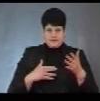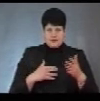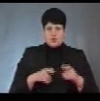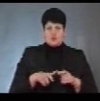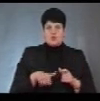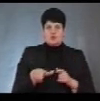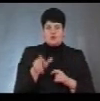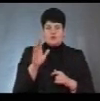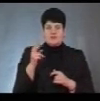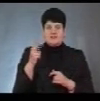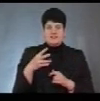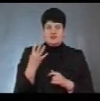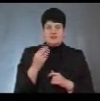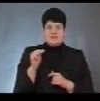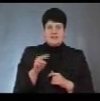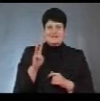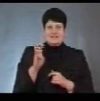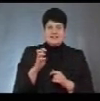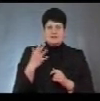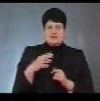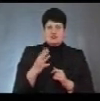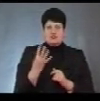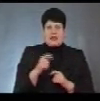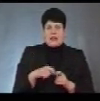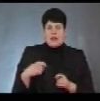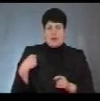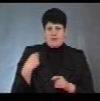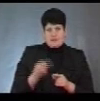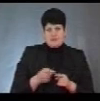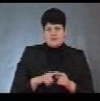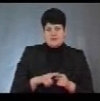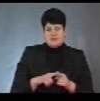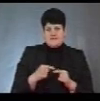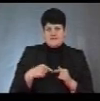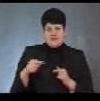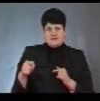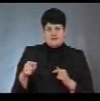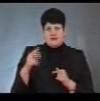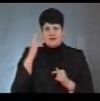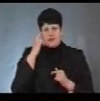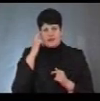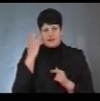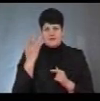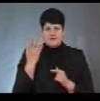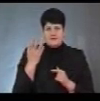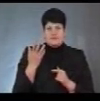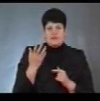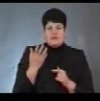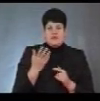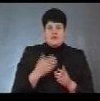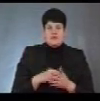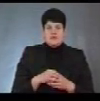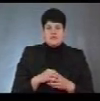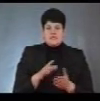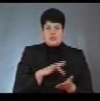довжиною 24 354 кілометри. Така відстань між Києвом і столицею Уругваю, містом Монтевідео.